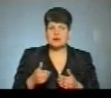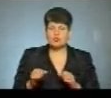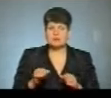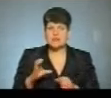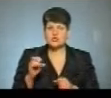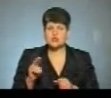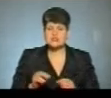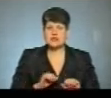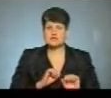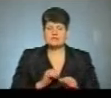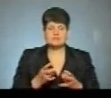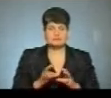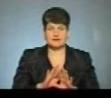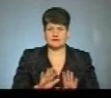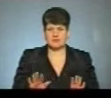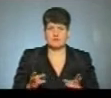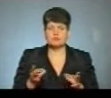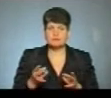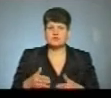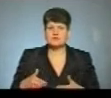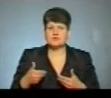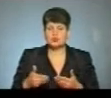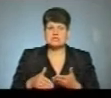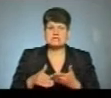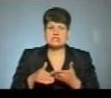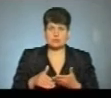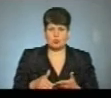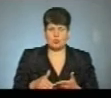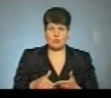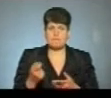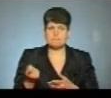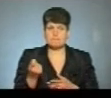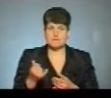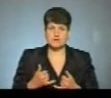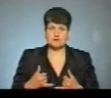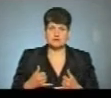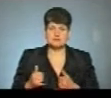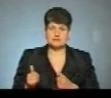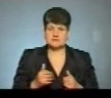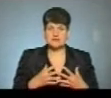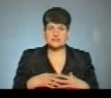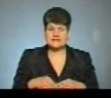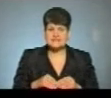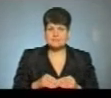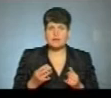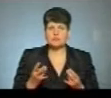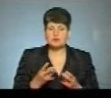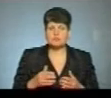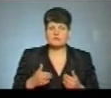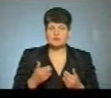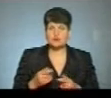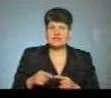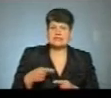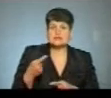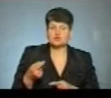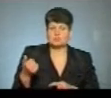захисту не треба. Потрібно звернутися для допомоги малозабезпеченим сім'ям, потрібно звернутися в наступний